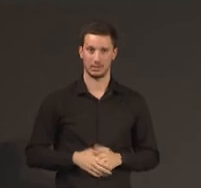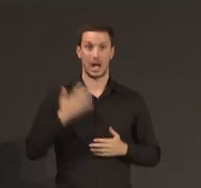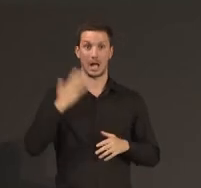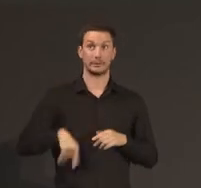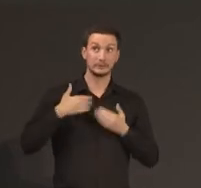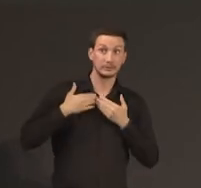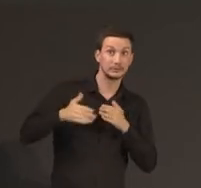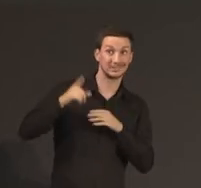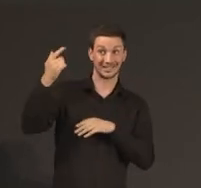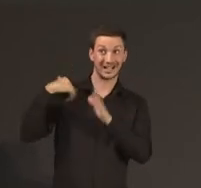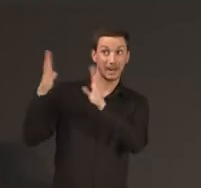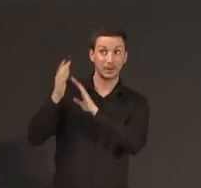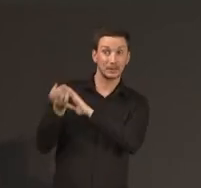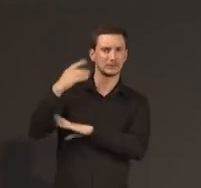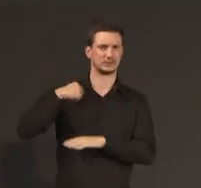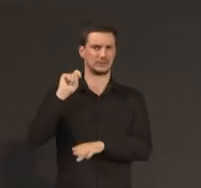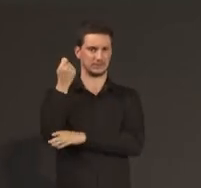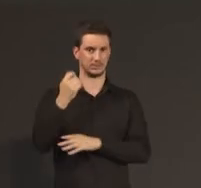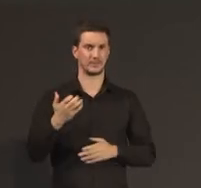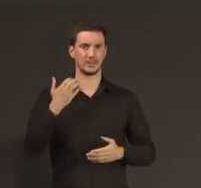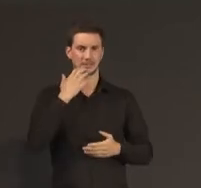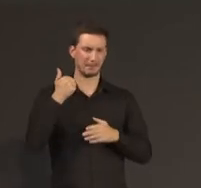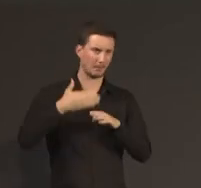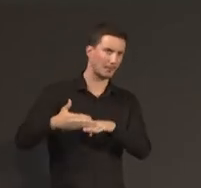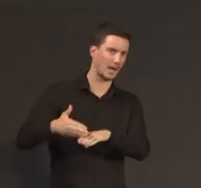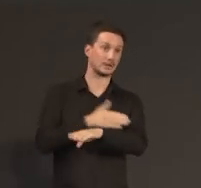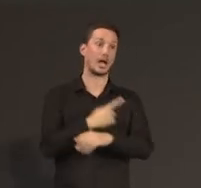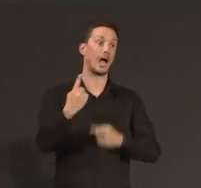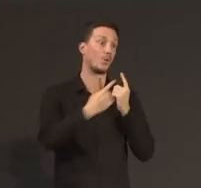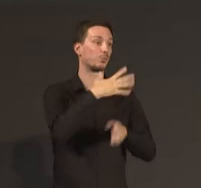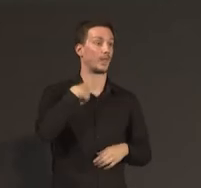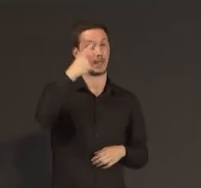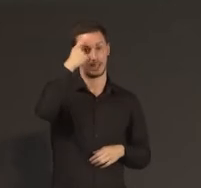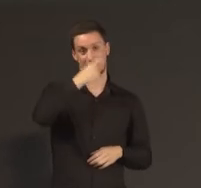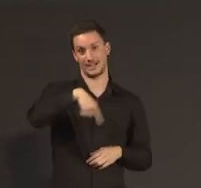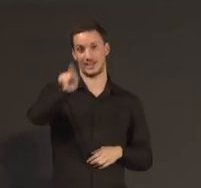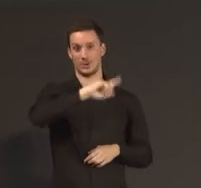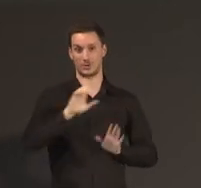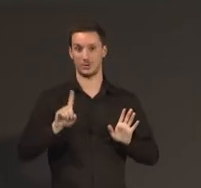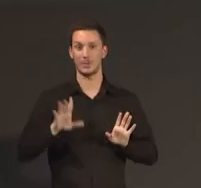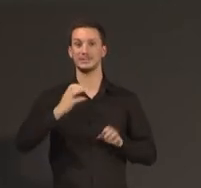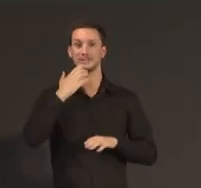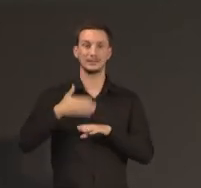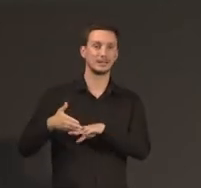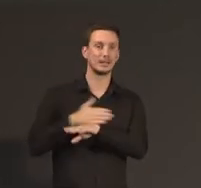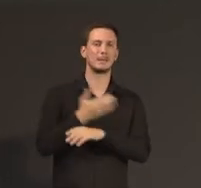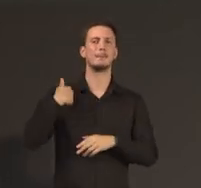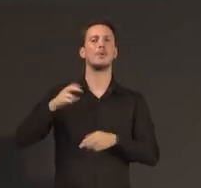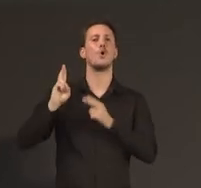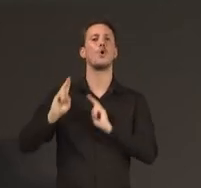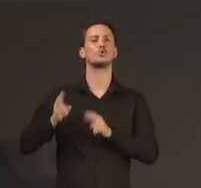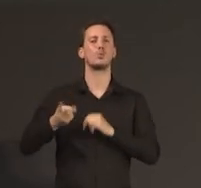sortir del que va passar en aquell moment. Si anem una mica més enrere, potser la majoria ja no ho recordareu, però si ens remuntem al mes d'octubre